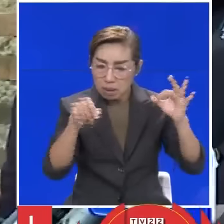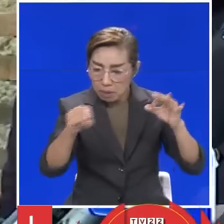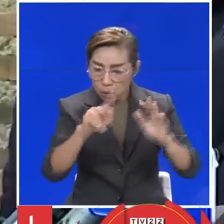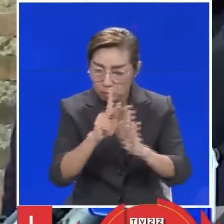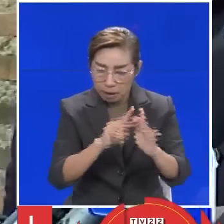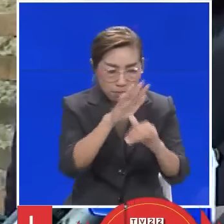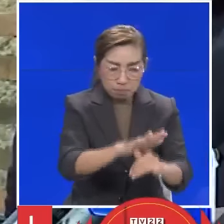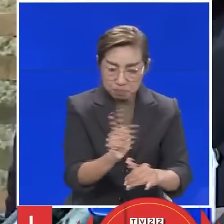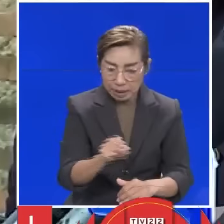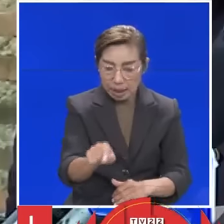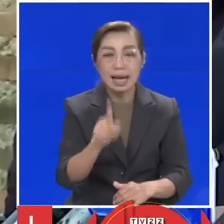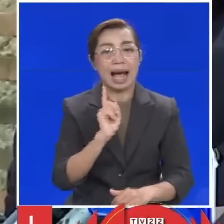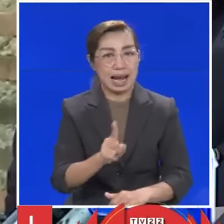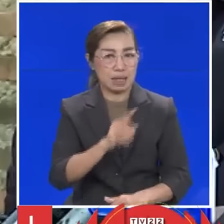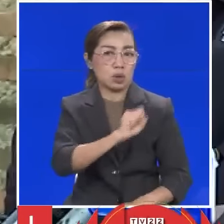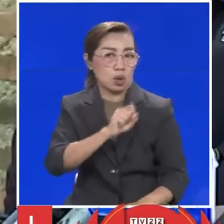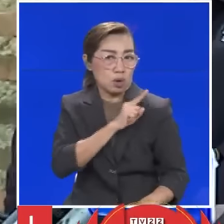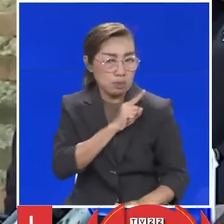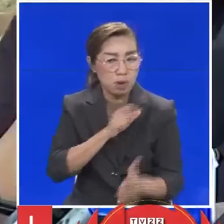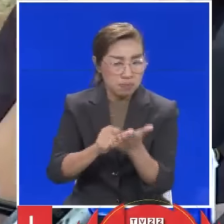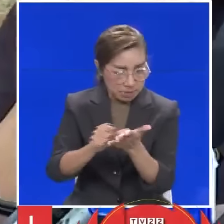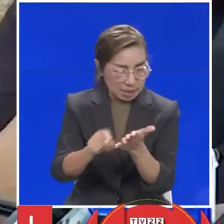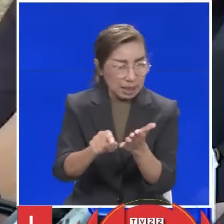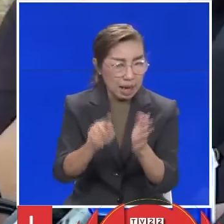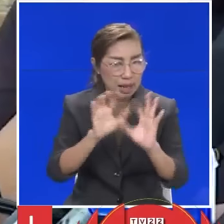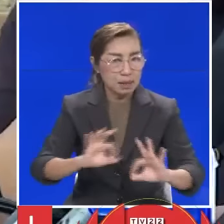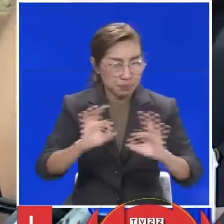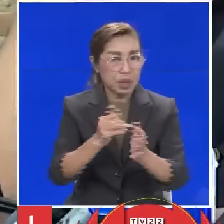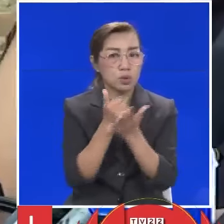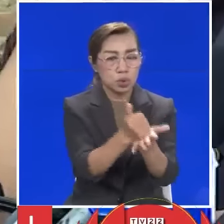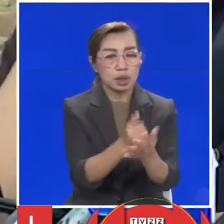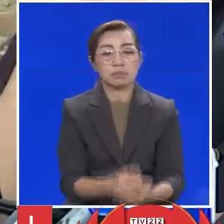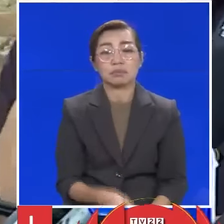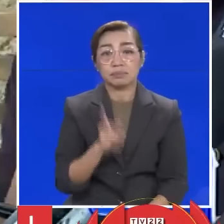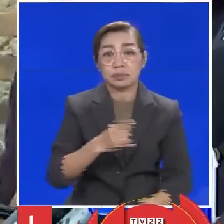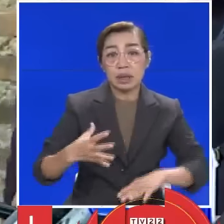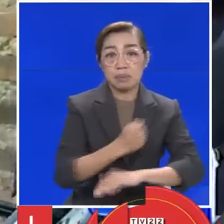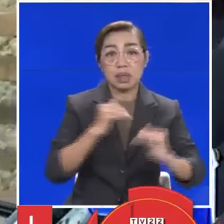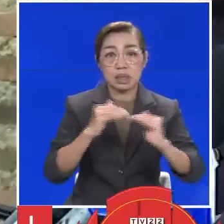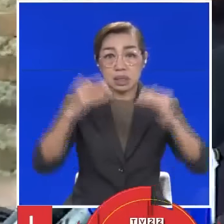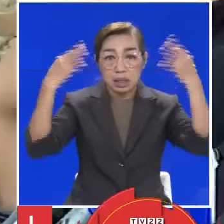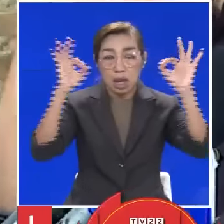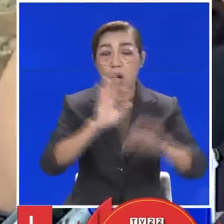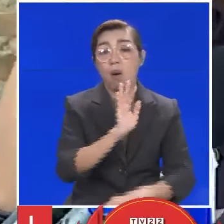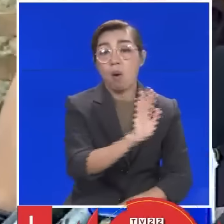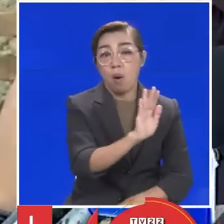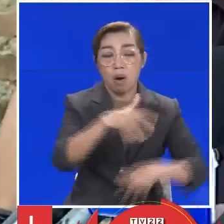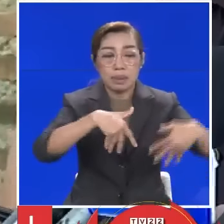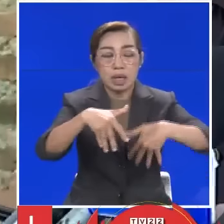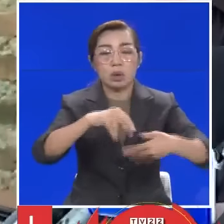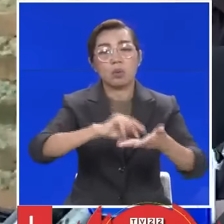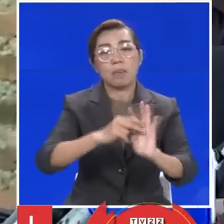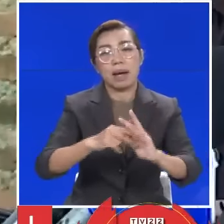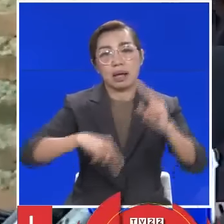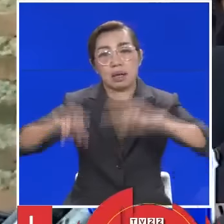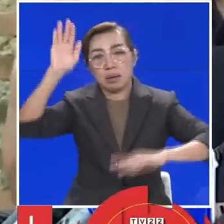นี้ก็ต้องเป็นภาระหน้าที่ของส.ส.ที่ต้องให้ความสำคัญผมว่าต้องยึดหลักว่าสิทธิทางการเมืองของพลเมืองเป็นหลักการขั้นพื้นฐานในระบ